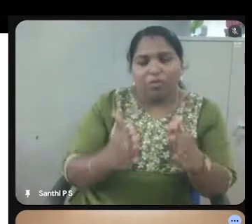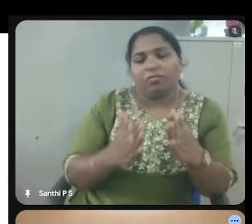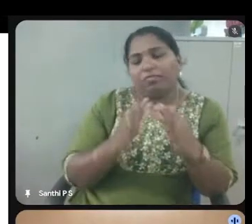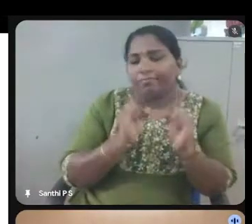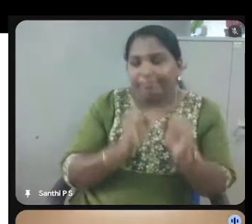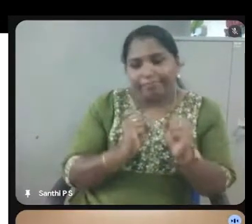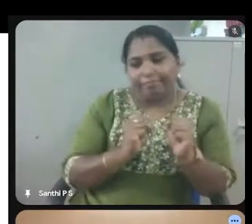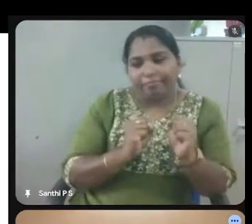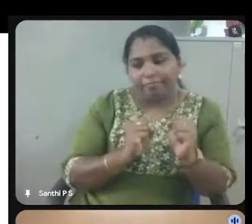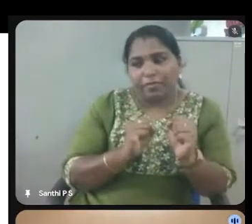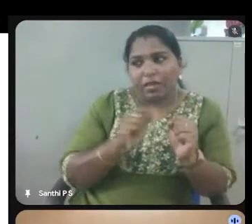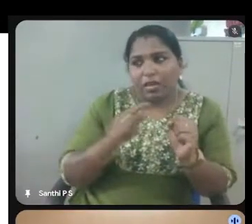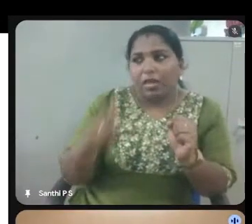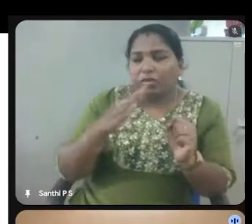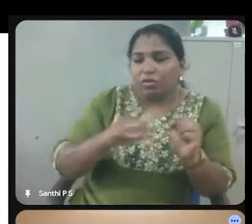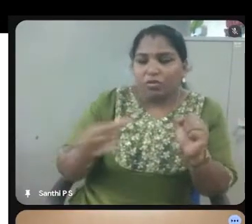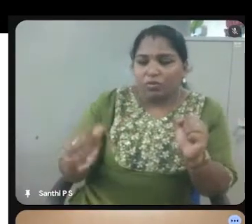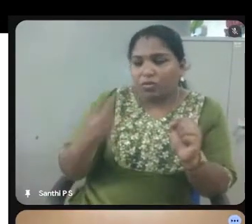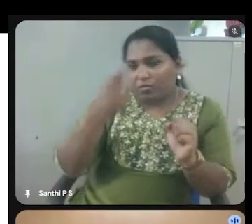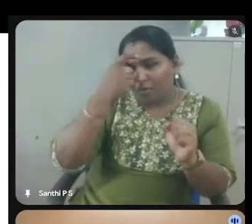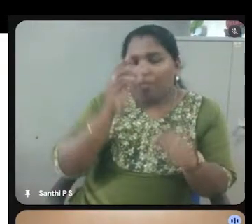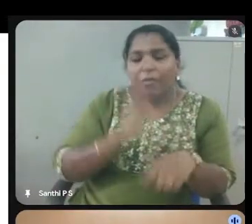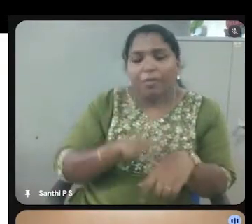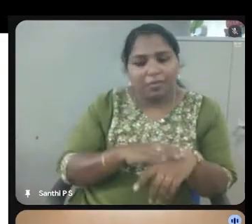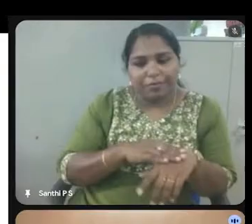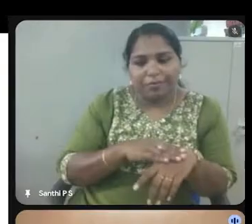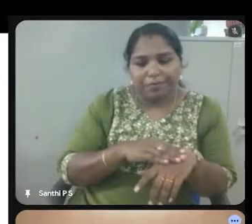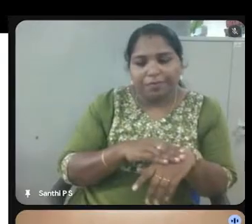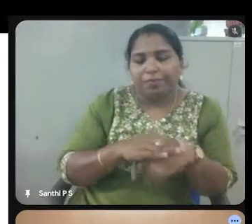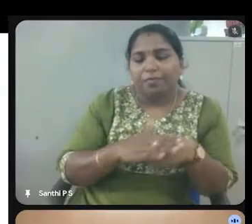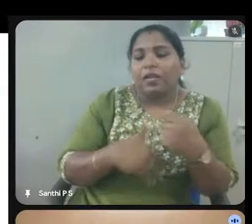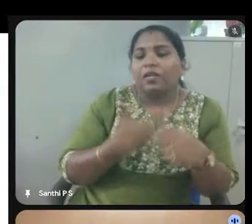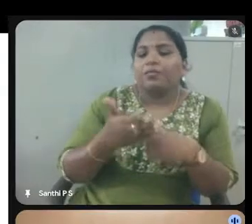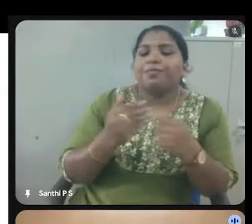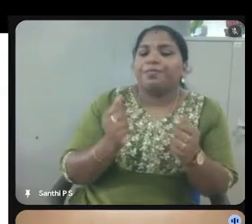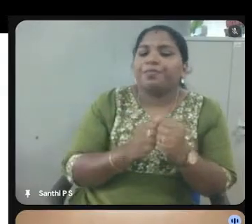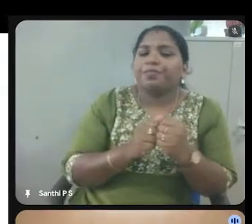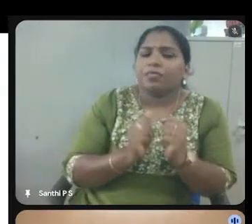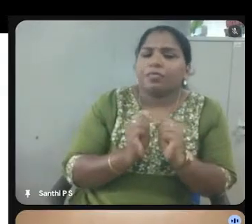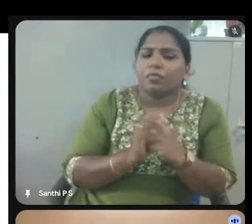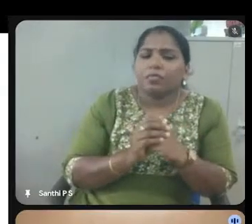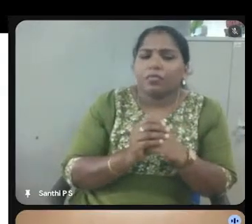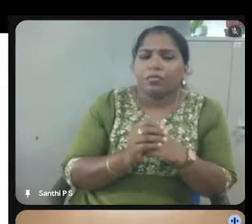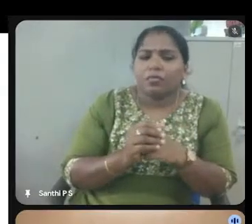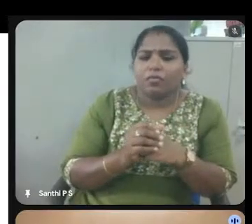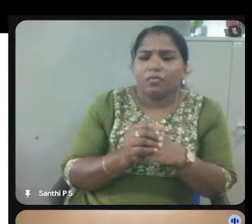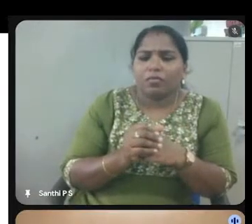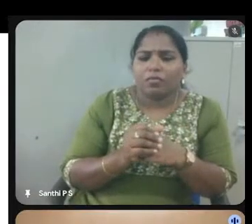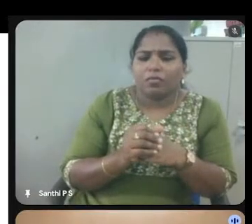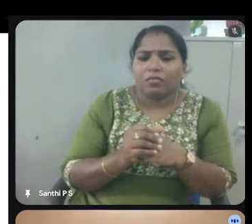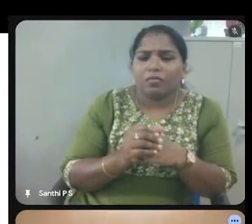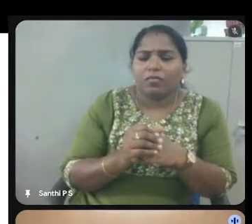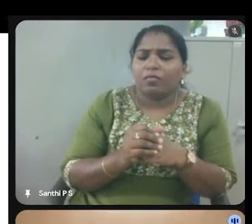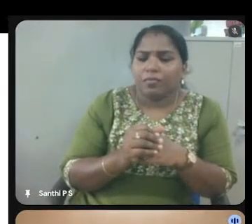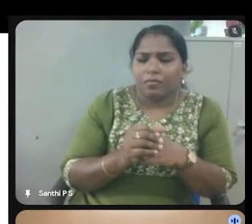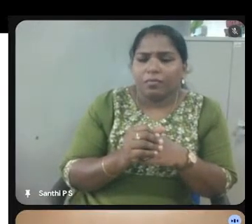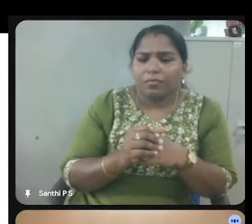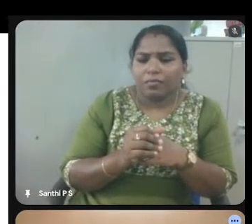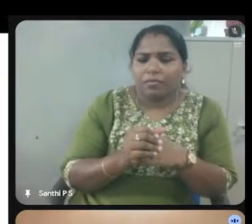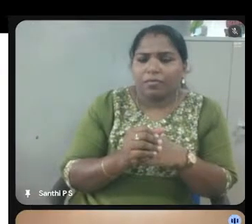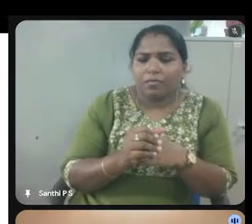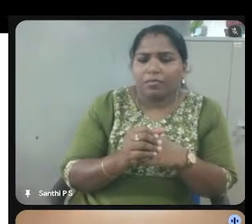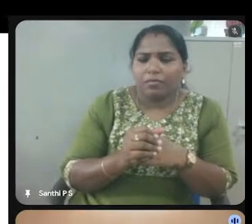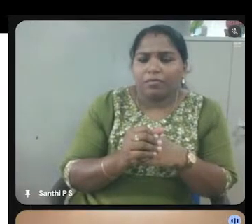ആയിട്ട് കുട്ടികളെ കൊണ്ടു നടക്കേണ്ടി വരും. അതിനോടൊപ്പം ഈ സ്ക്രീൻ ടൈം കൂടുമ്പോൾ ഞാൻ ഇപ്പൊ പറഞ്ഞ കാര്യത്തിനൊപ്പം തന്നെ എന്താ